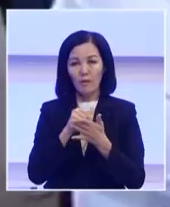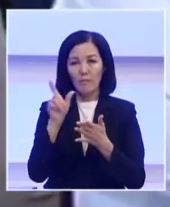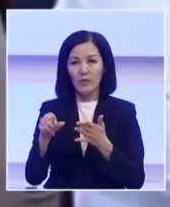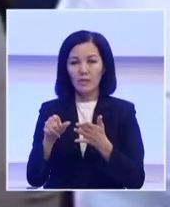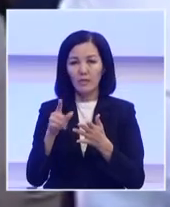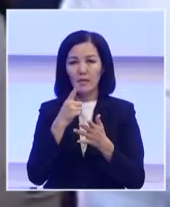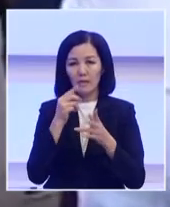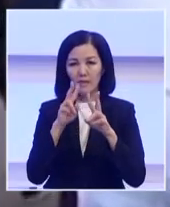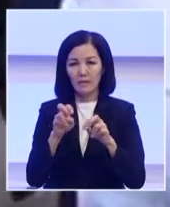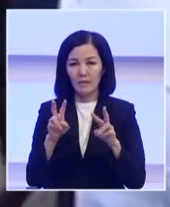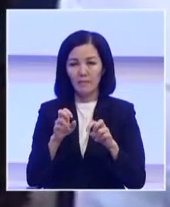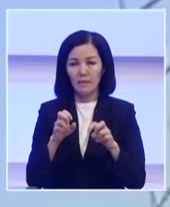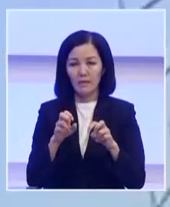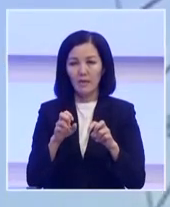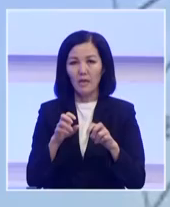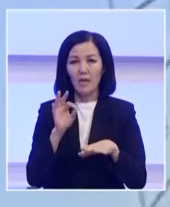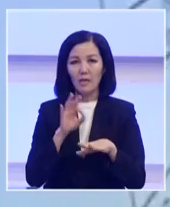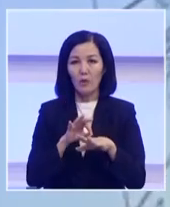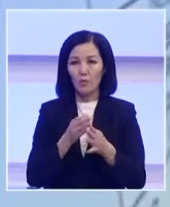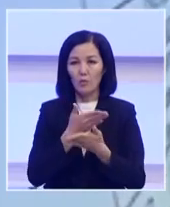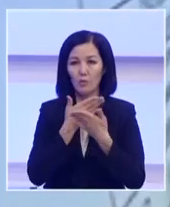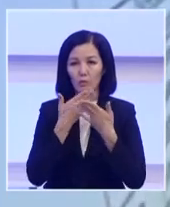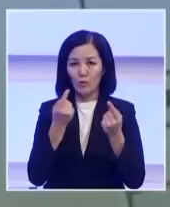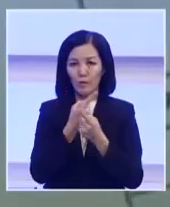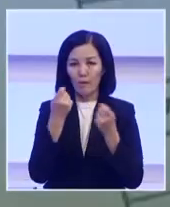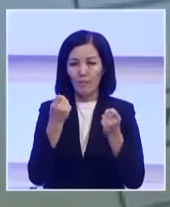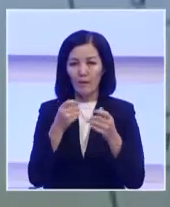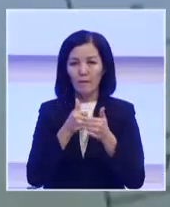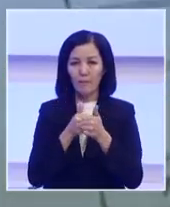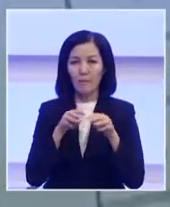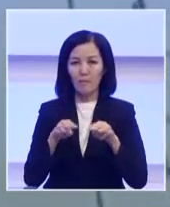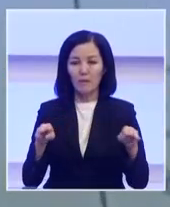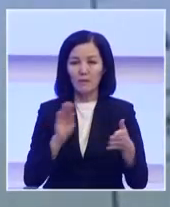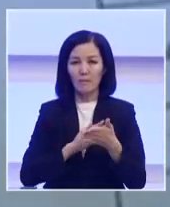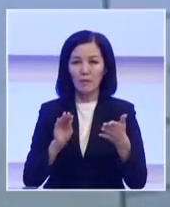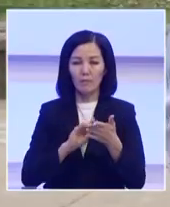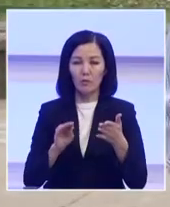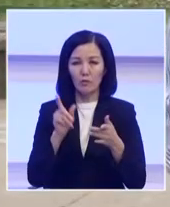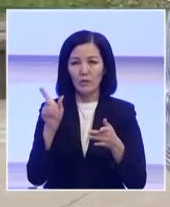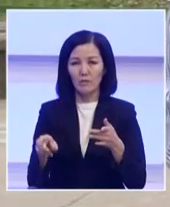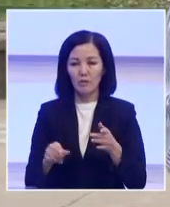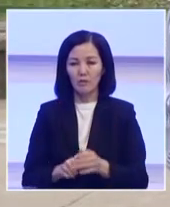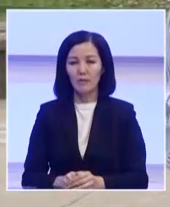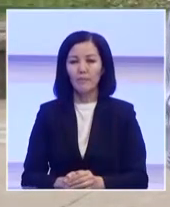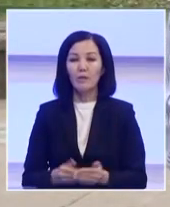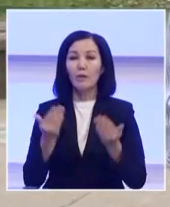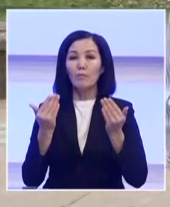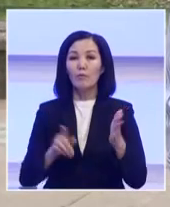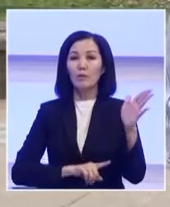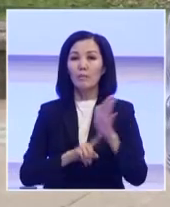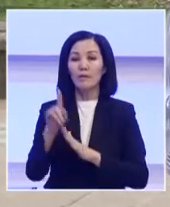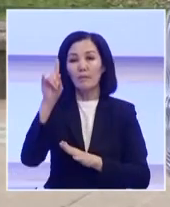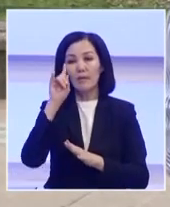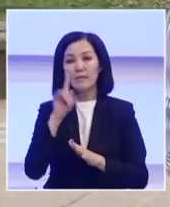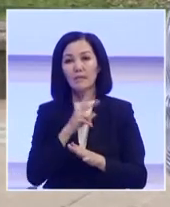тест тапсырған, оның нәтижесі теріс шықты деп хабарлайды премьер-министрдің баспасөз қызметі. Бүгіннен бастап